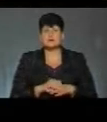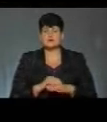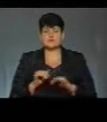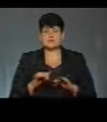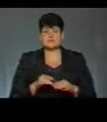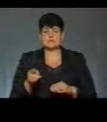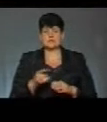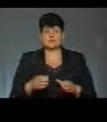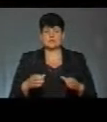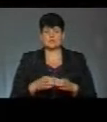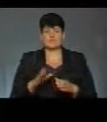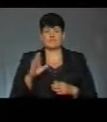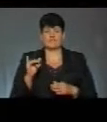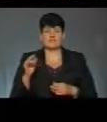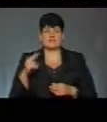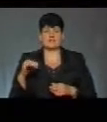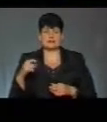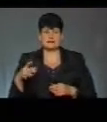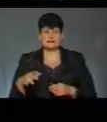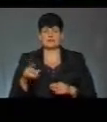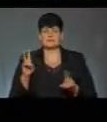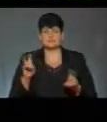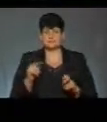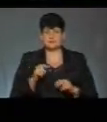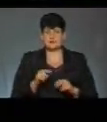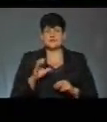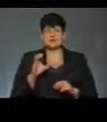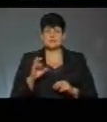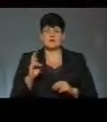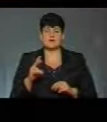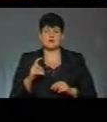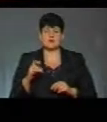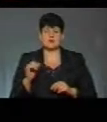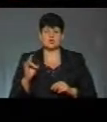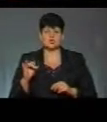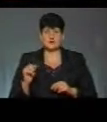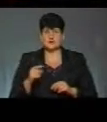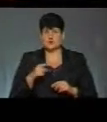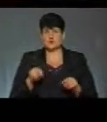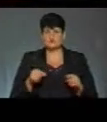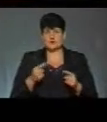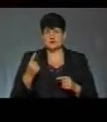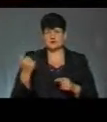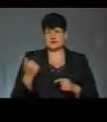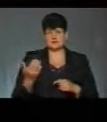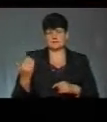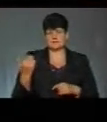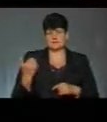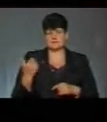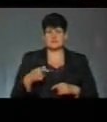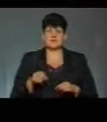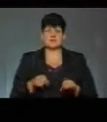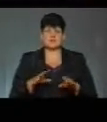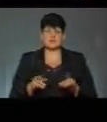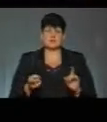акції тернопільський гурт «Видих». За словами його солістки Соломії Карчевської, його створили лише тиждень тому. Ми вирішили